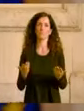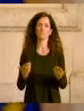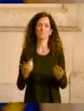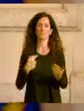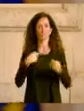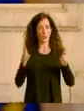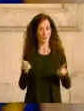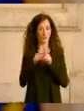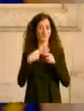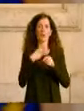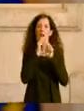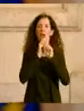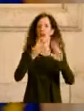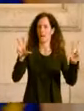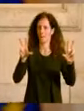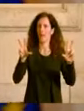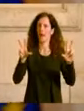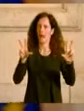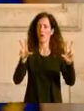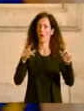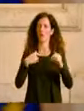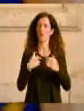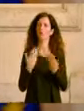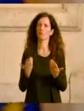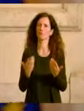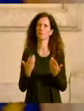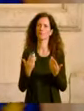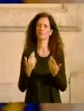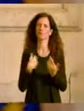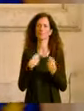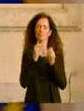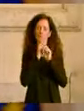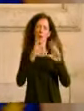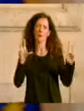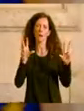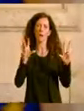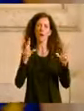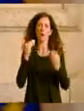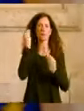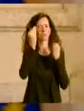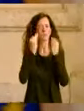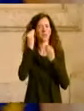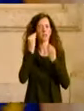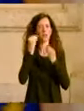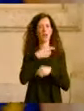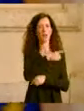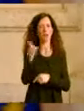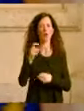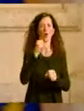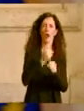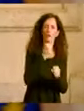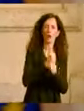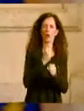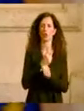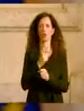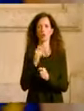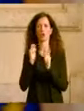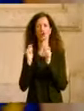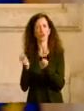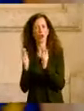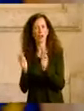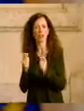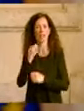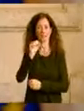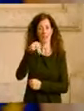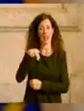un appello e soprattutto un partecipe pensiero a tutti i lavoratori, ai giornalisti dell'ANSA che